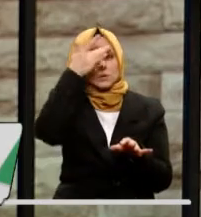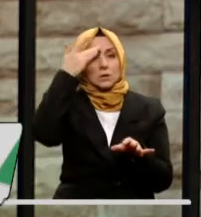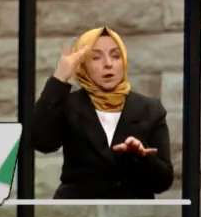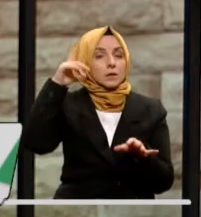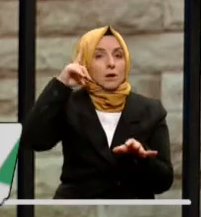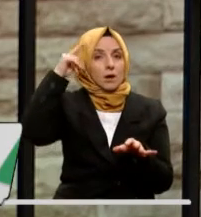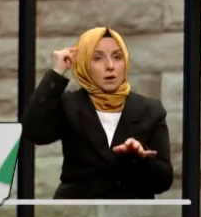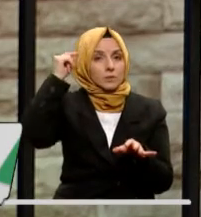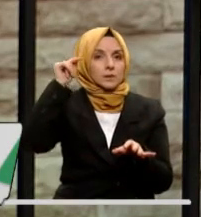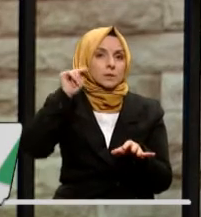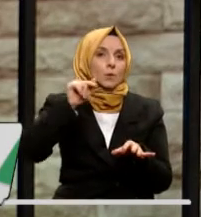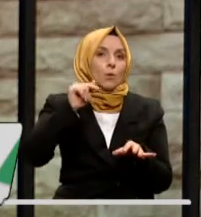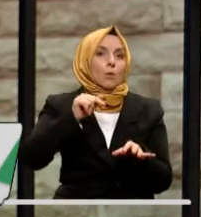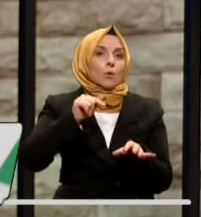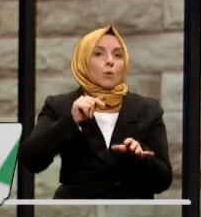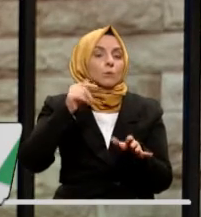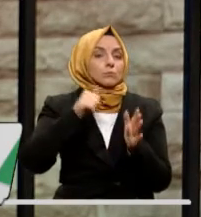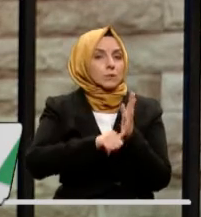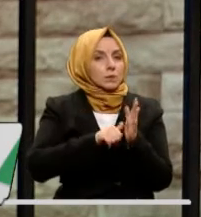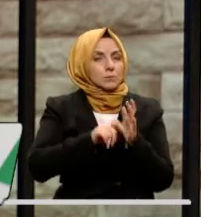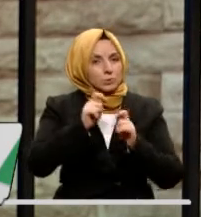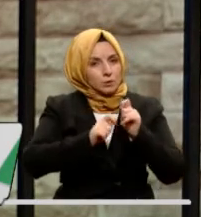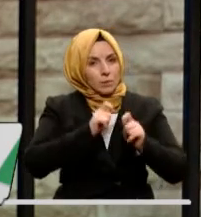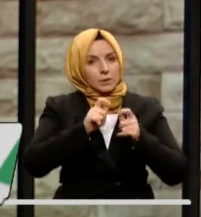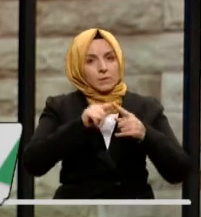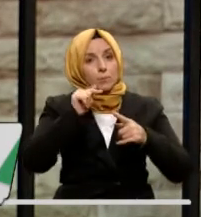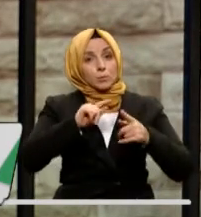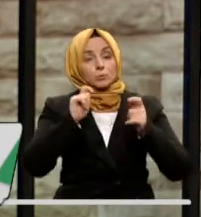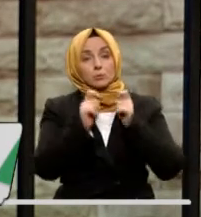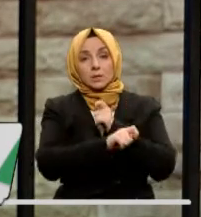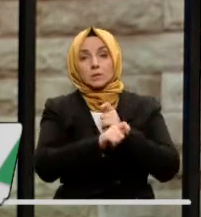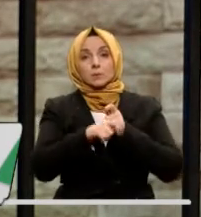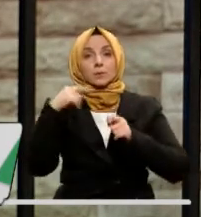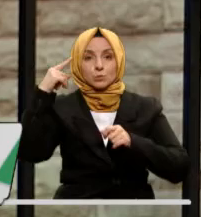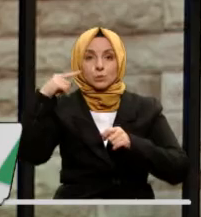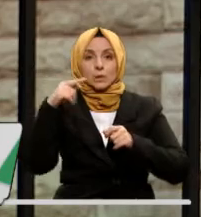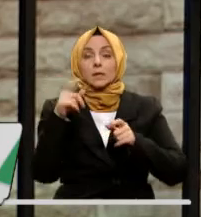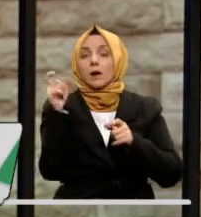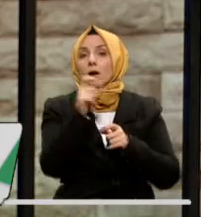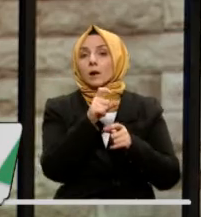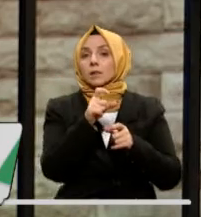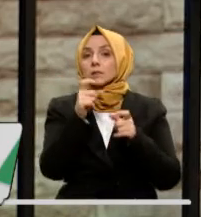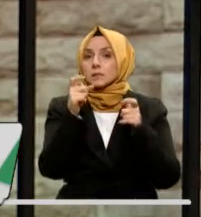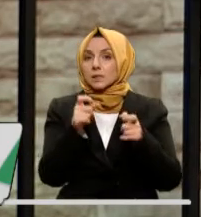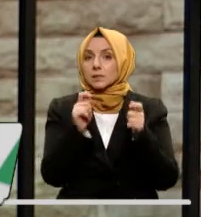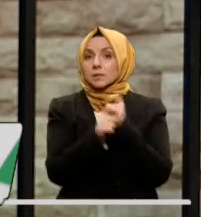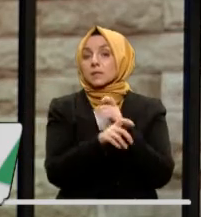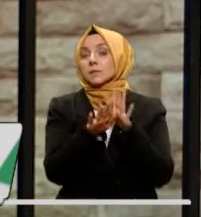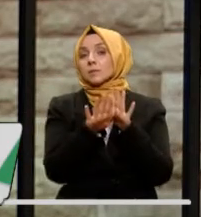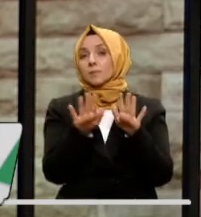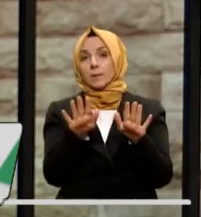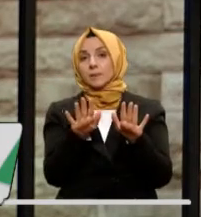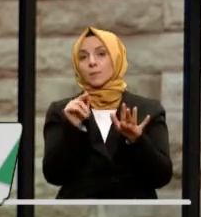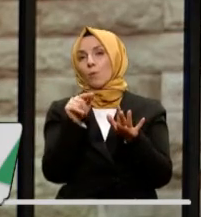takvimi kullanmaları ve bunu değiştirme lerinden hareketle ayların yerinin değiştirilmesi bu